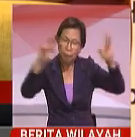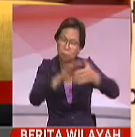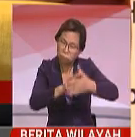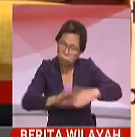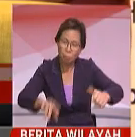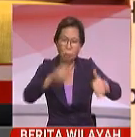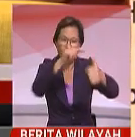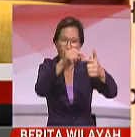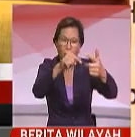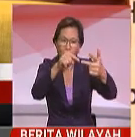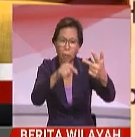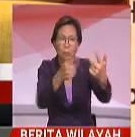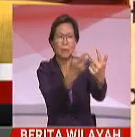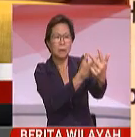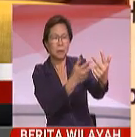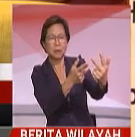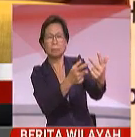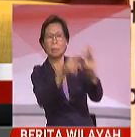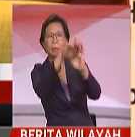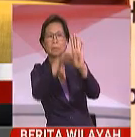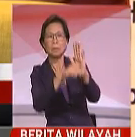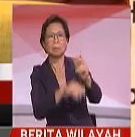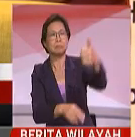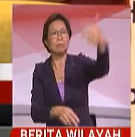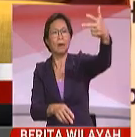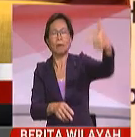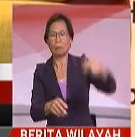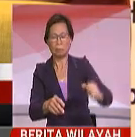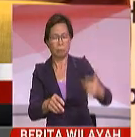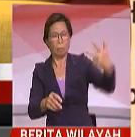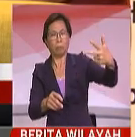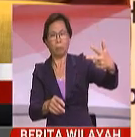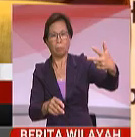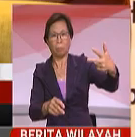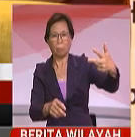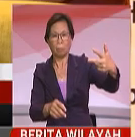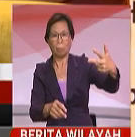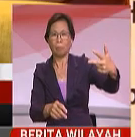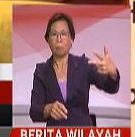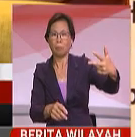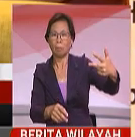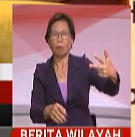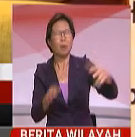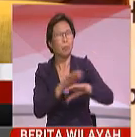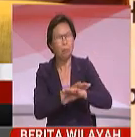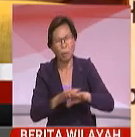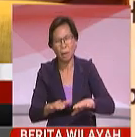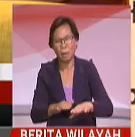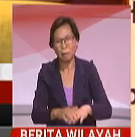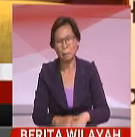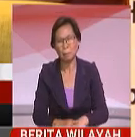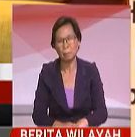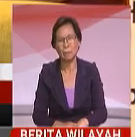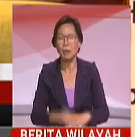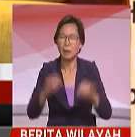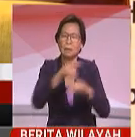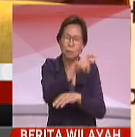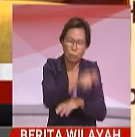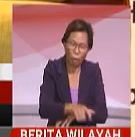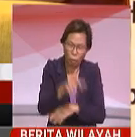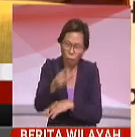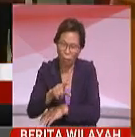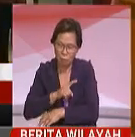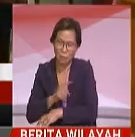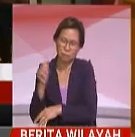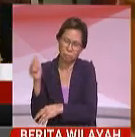keselamatan yang menjadi agenda utama untuk maslahat bukan sekadar tempat tapi jemaah-jemaah haji